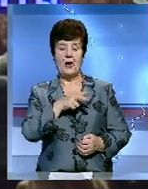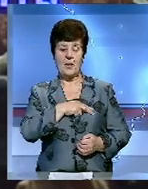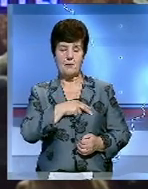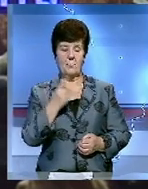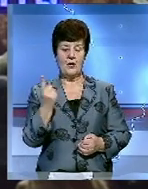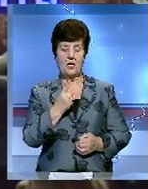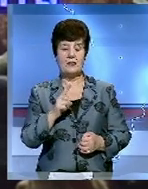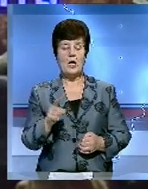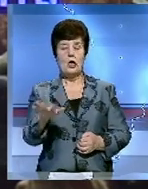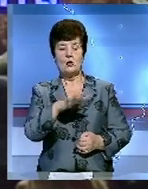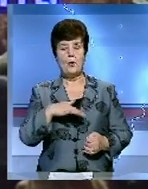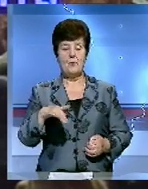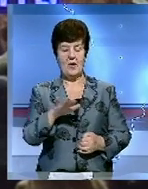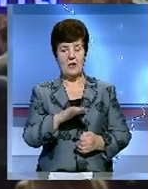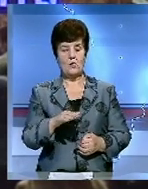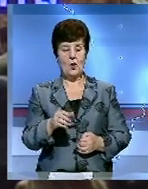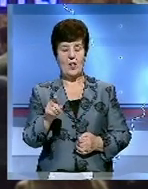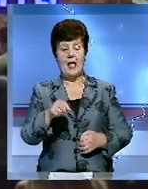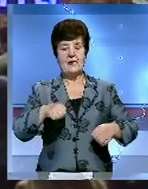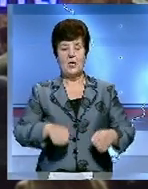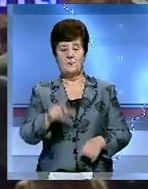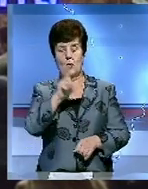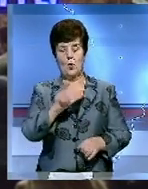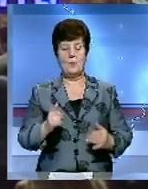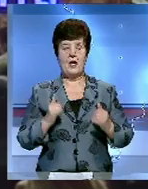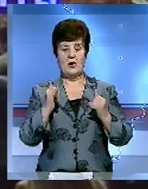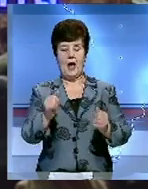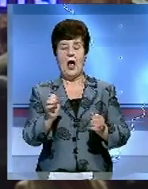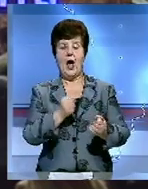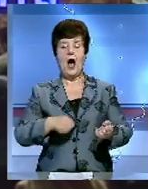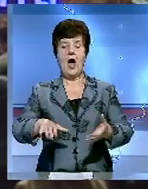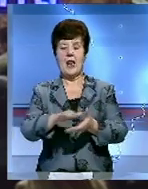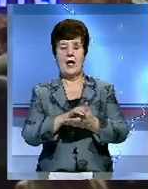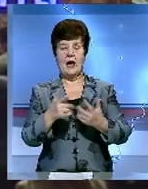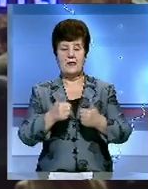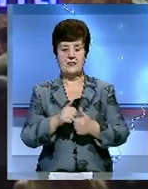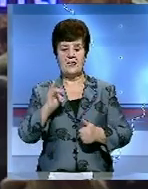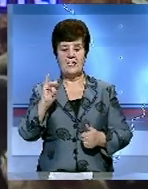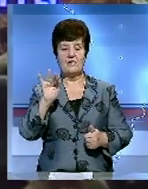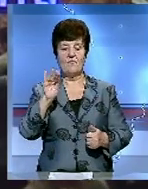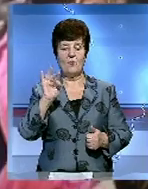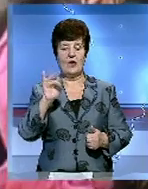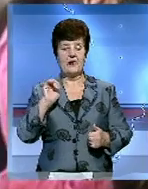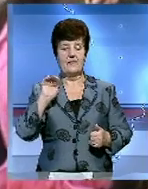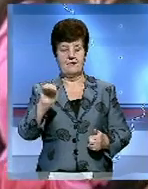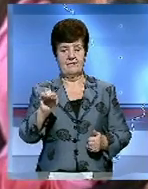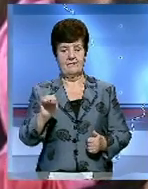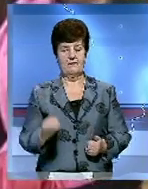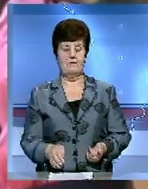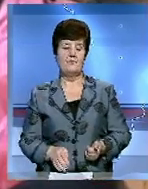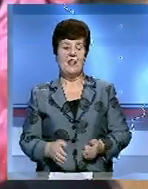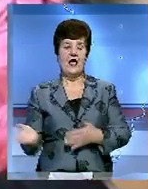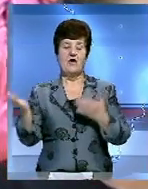domeniul drepturilor omului este acordat alianței InfoNet. Invităm în